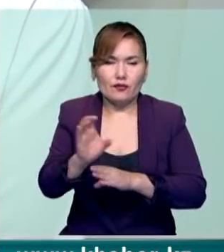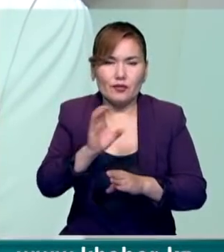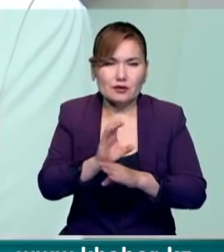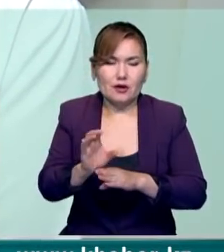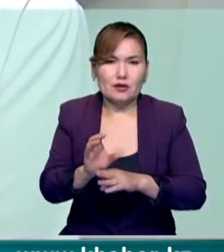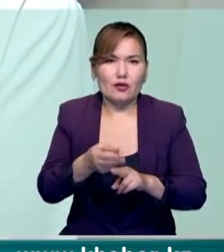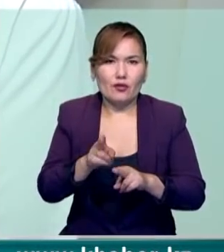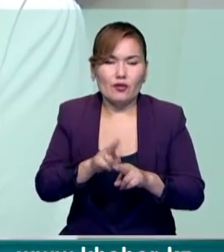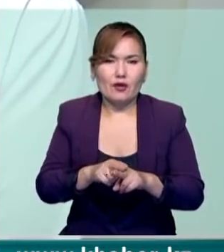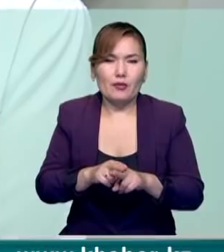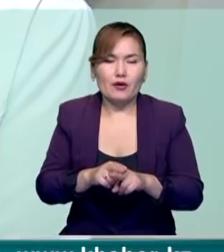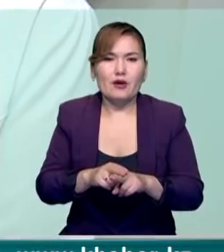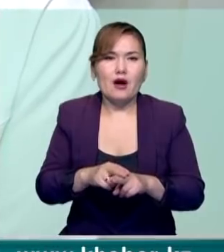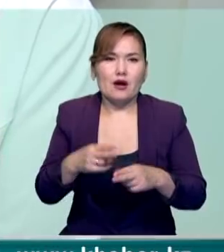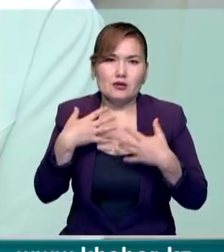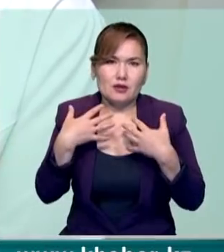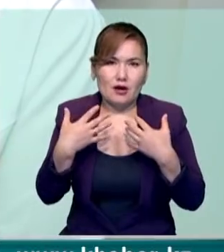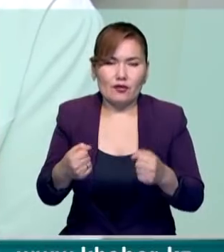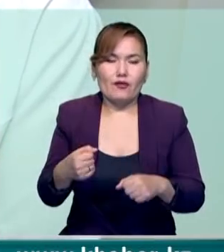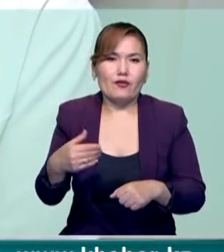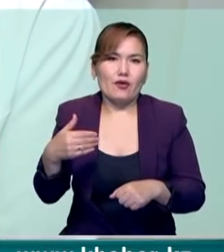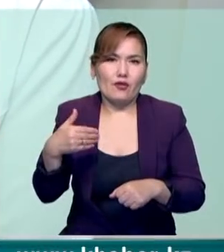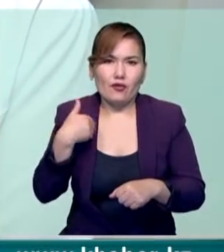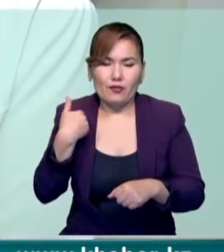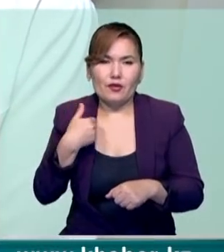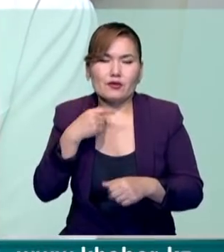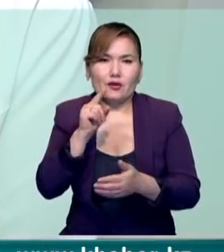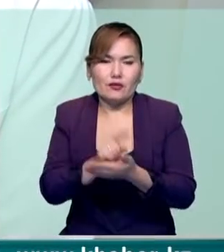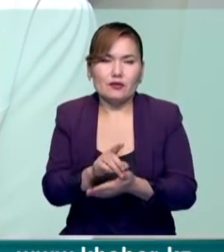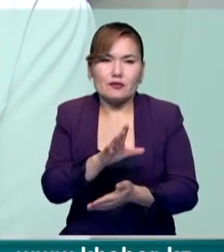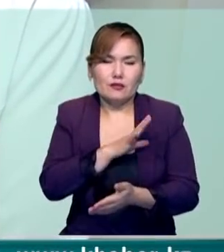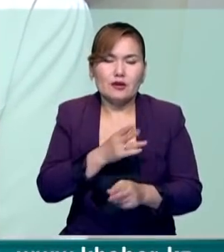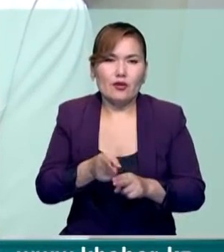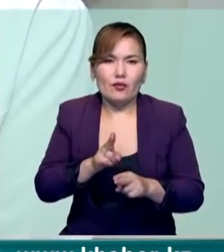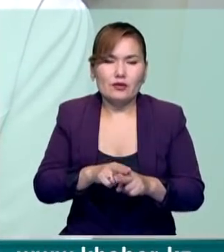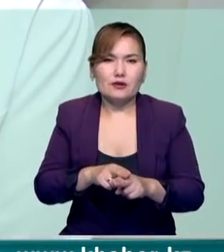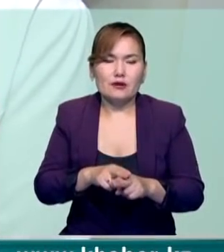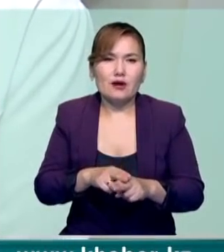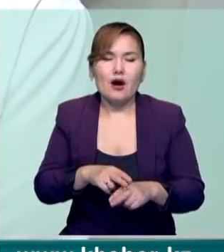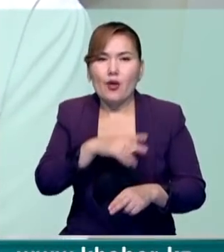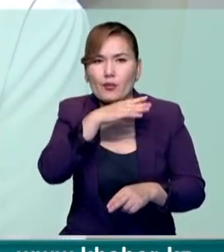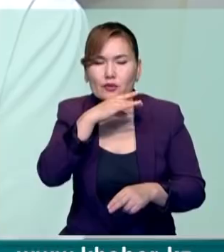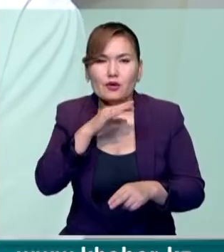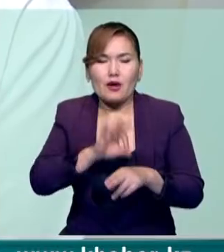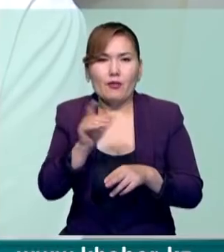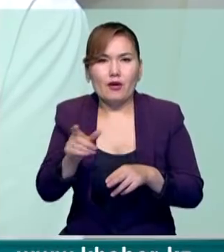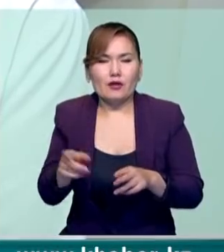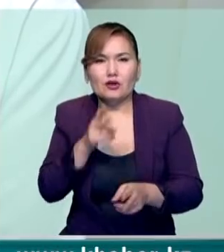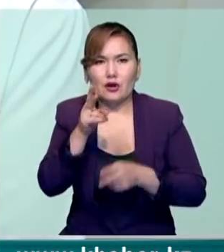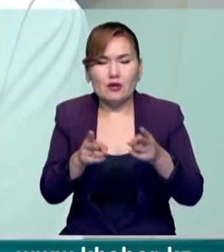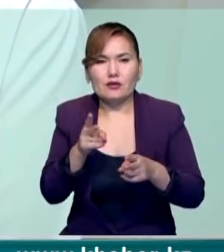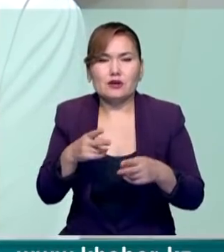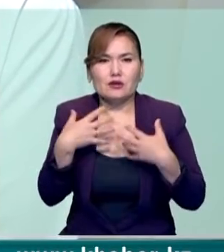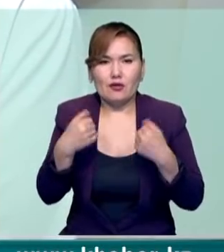Бәрі оны көмектеседі. Тек бізде көбіне харлон препаратына көбісі айтады, көмектеспейді. Бірақ если ол көмектеспейді десе,